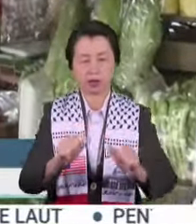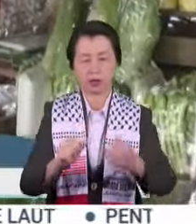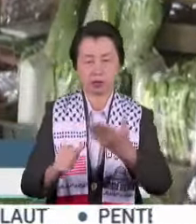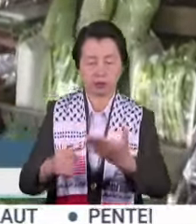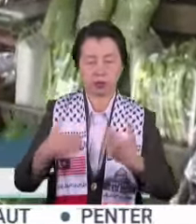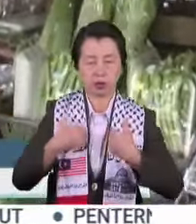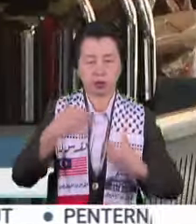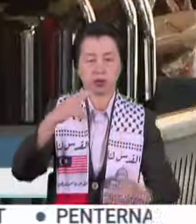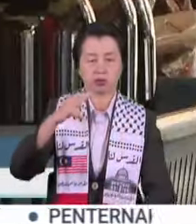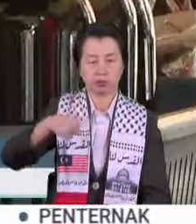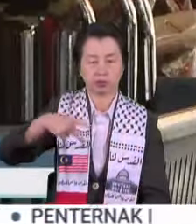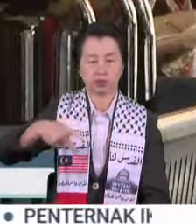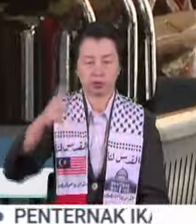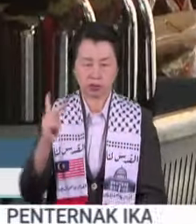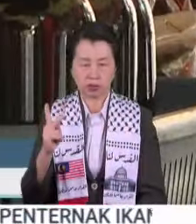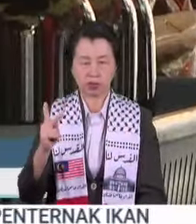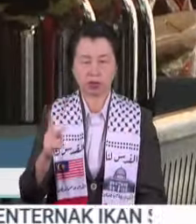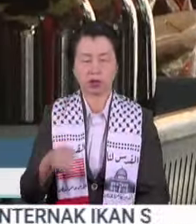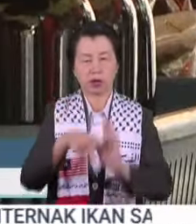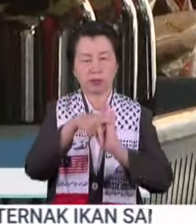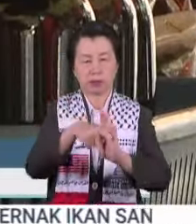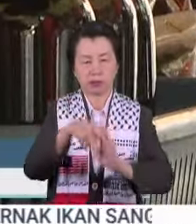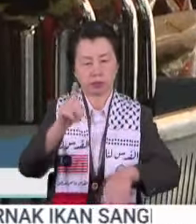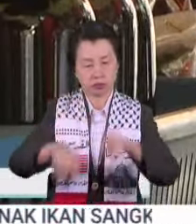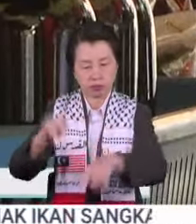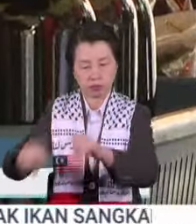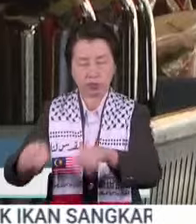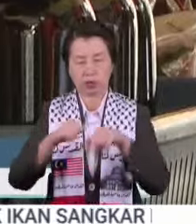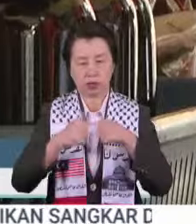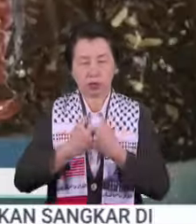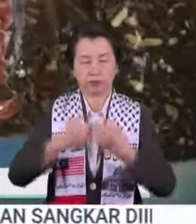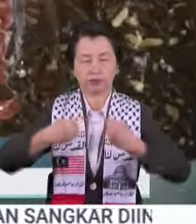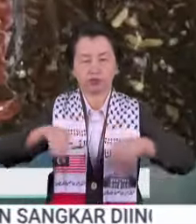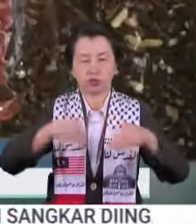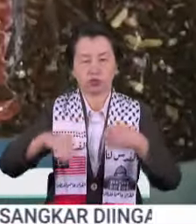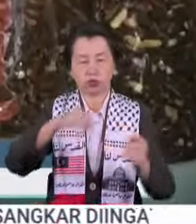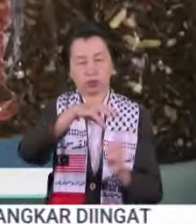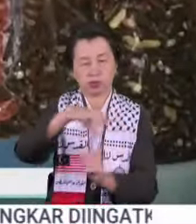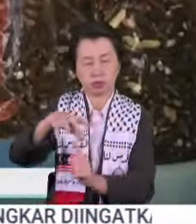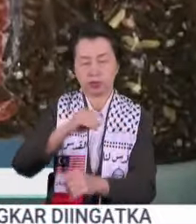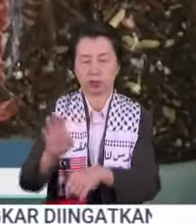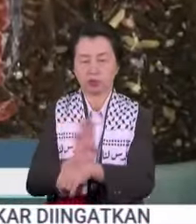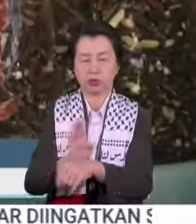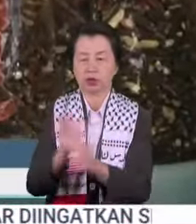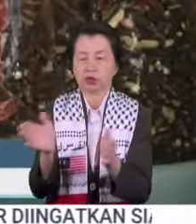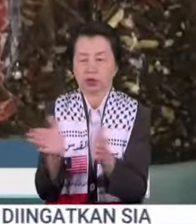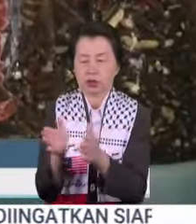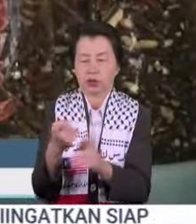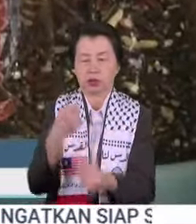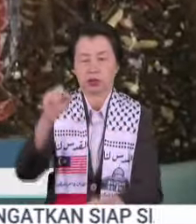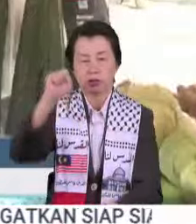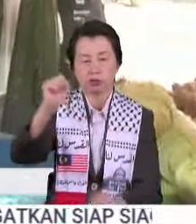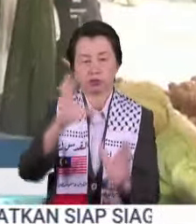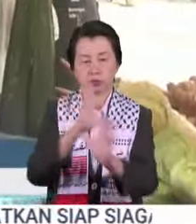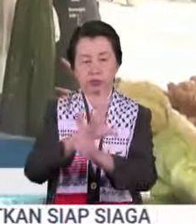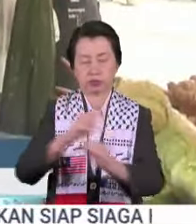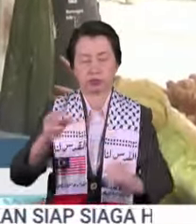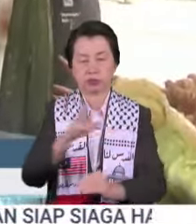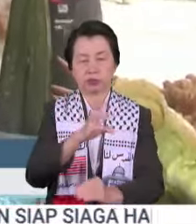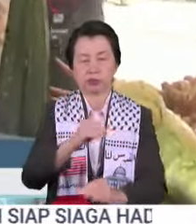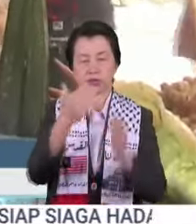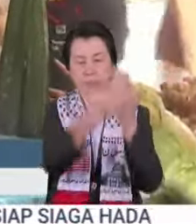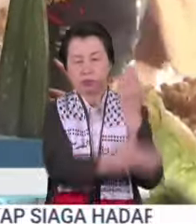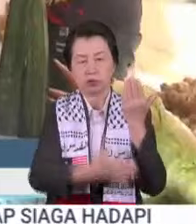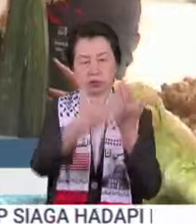berlangsungnya hppk ialah pameran pelbagai agensi jualan penjajah dan peniaga kecil dari Sabah Sarawak dan